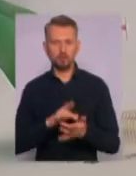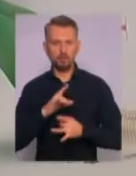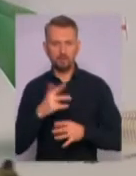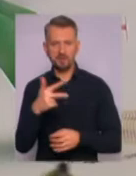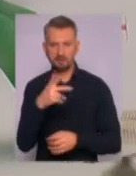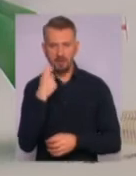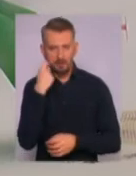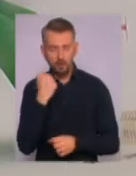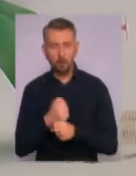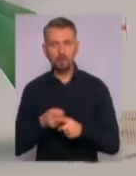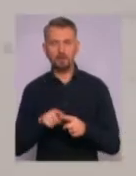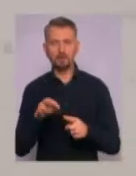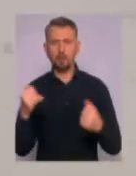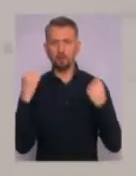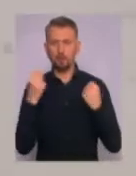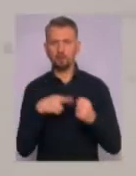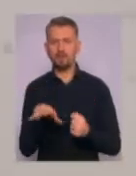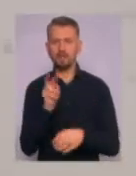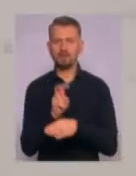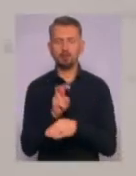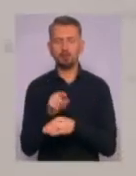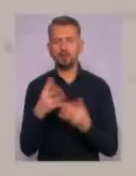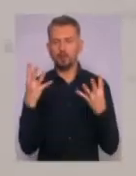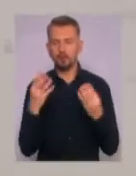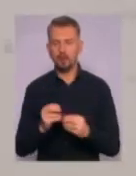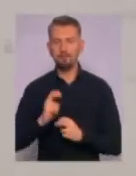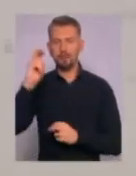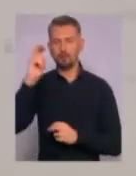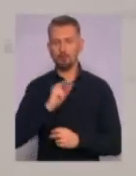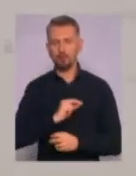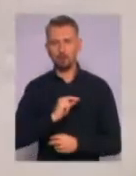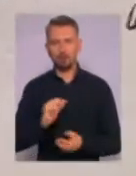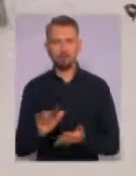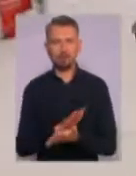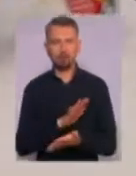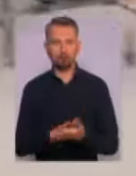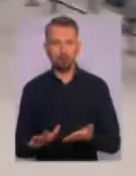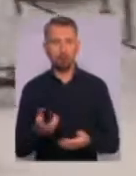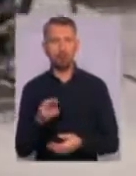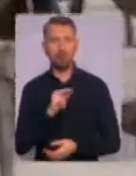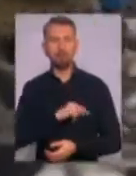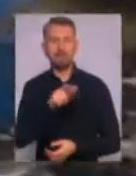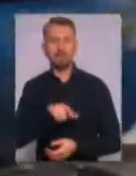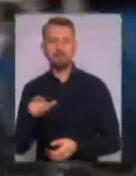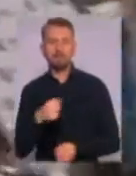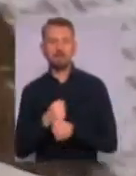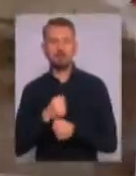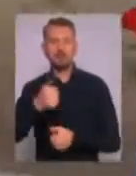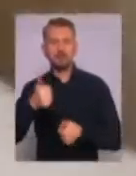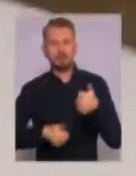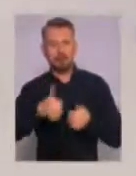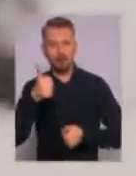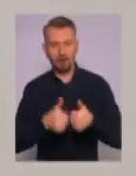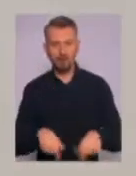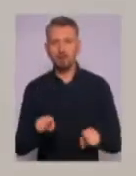звісно, по-спортивному. Для усіх відвідувачів цього дня підйомники працювали безкоштовно, а для працівників влаштували змагання.